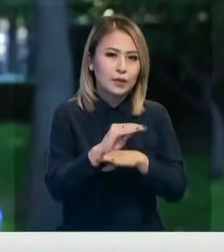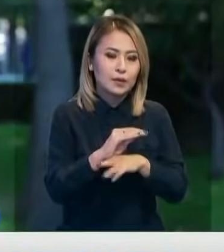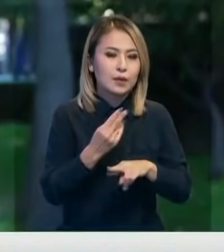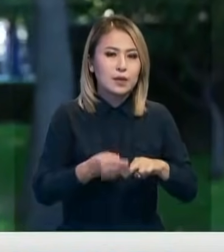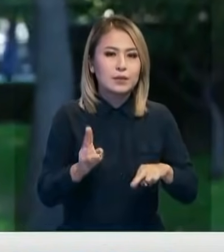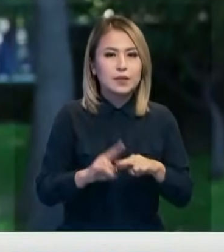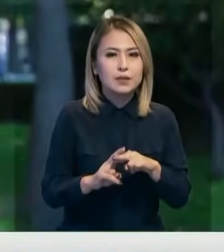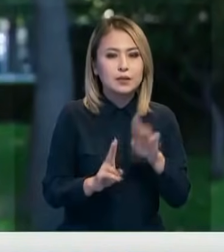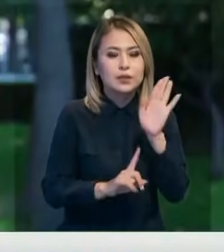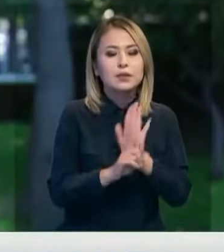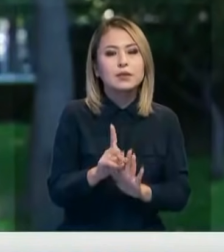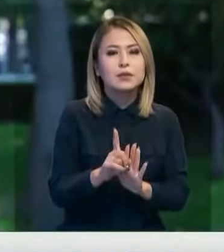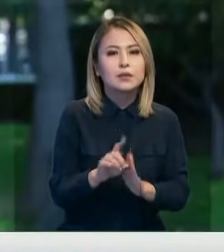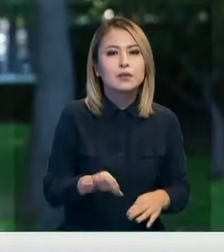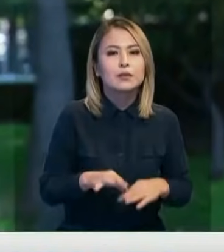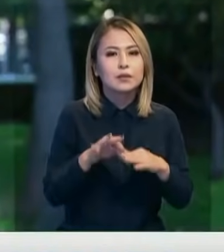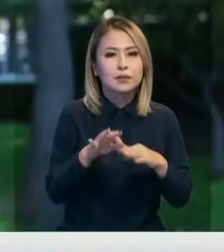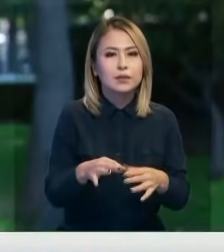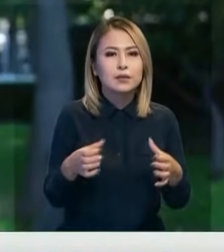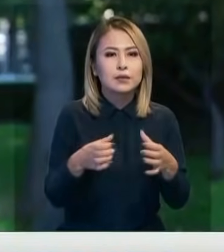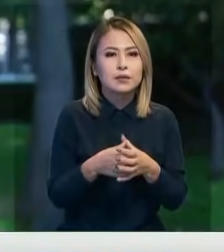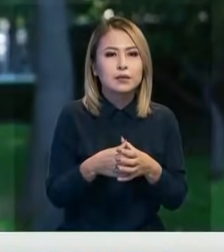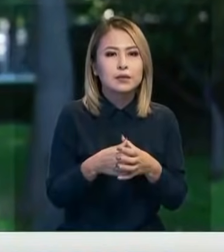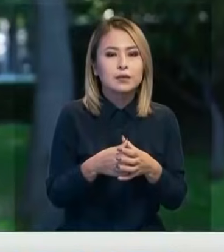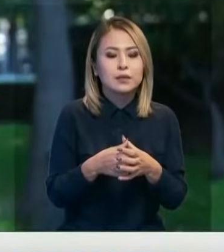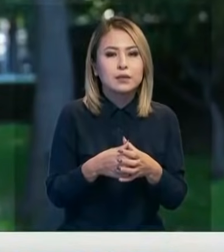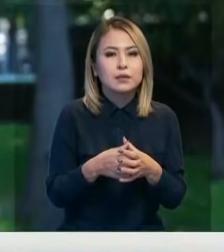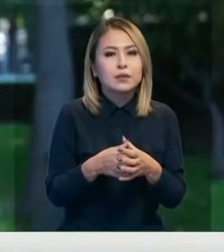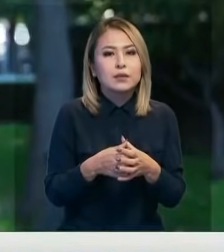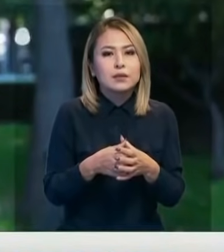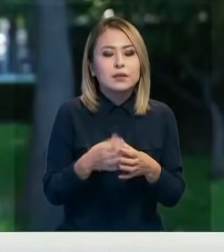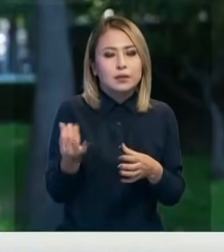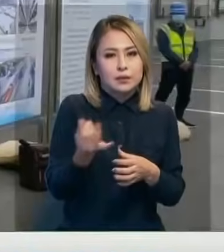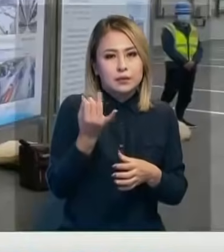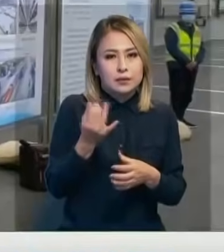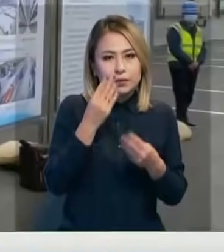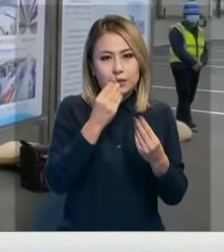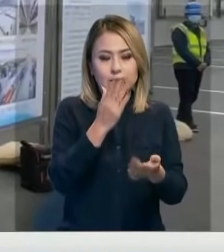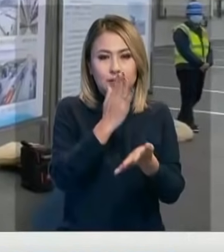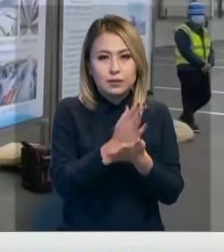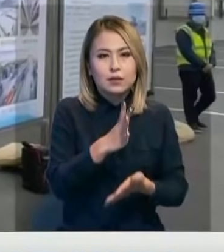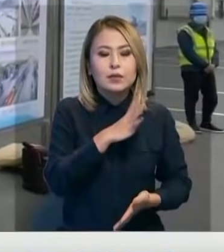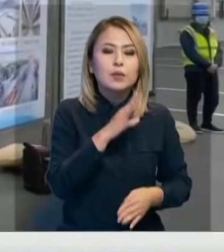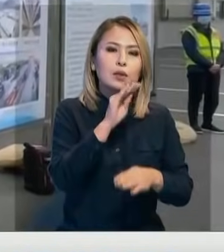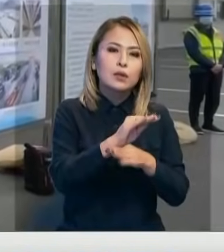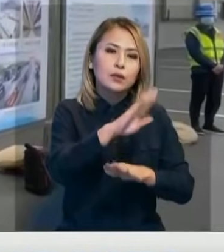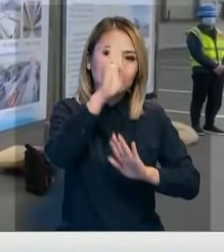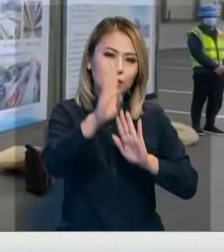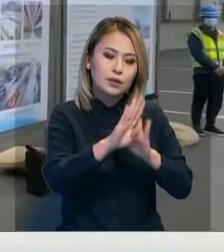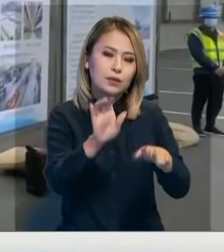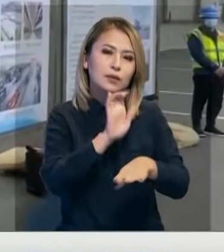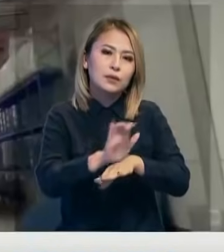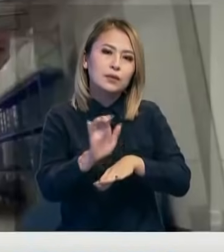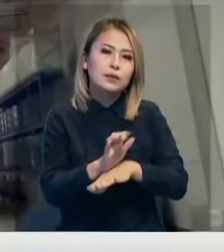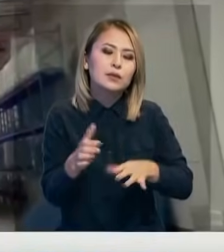келіссөздер жүргізген болатын. Олар да бұл дәлізге өте жоғары қызығушылығын білдіріп жатыр. Қос айлақта қоймалар, өнім шығаратын